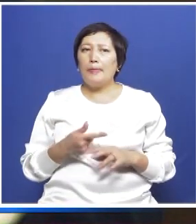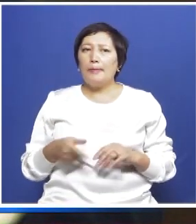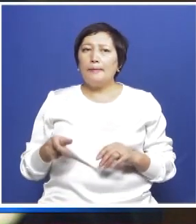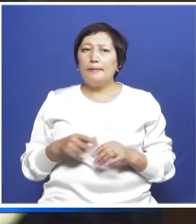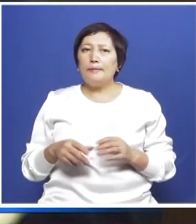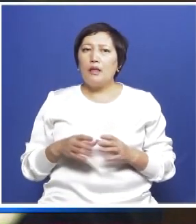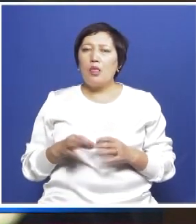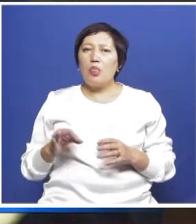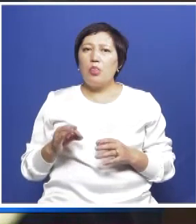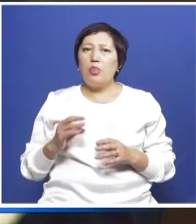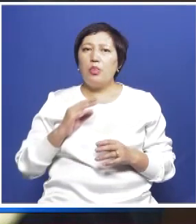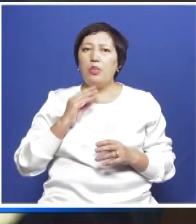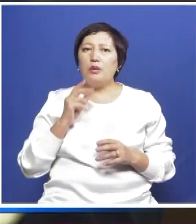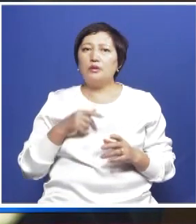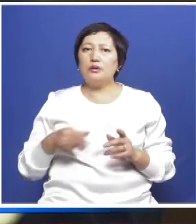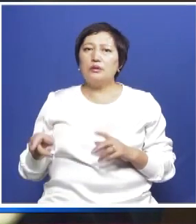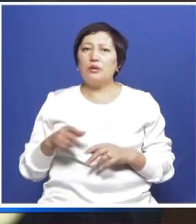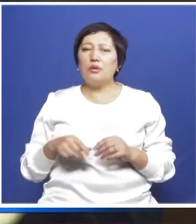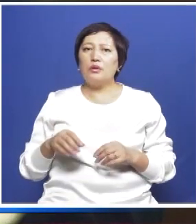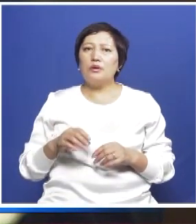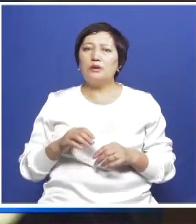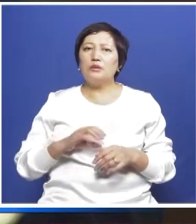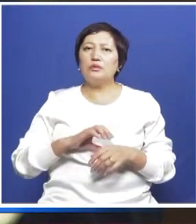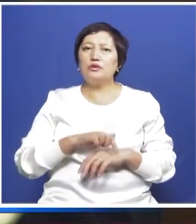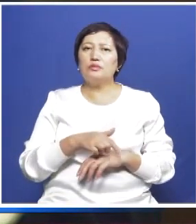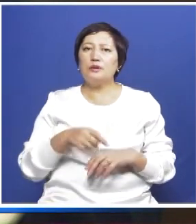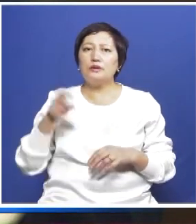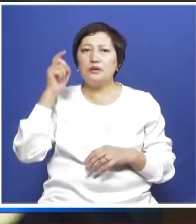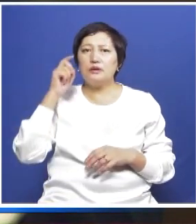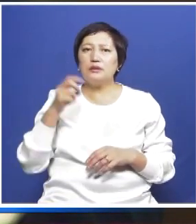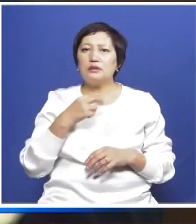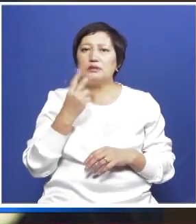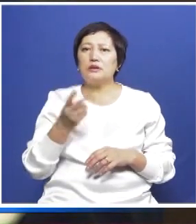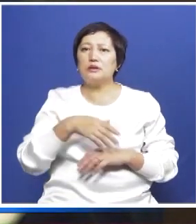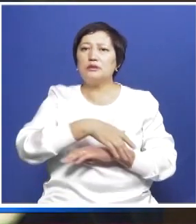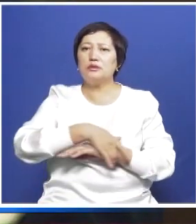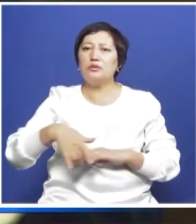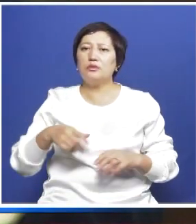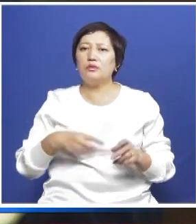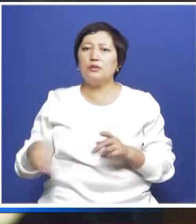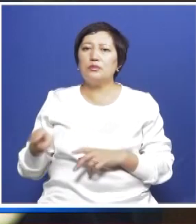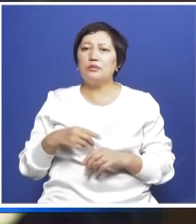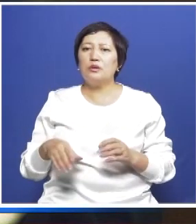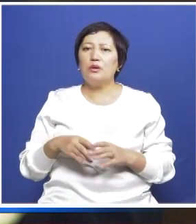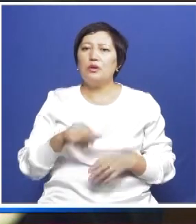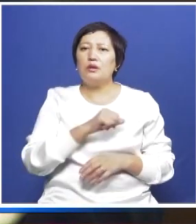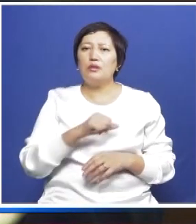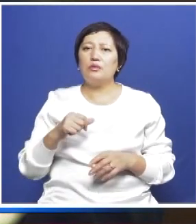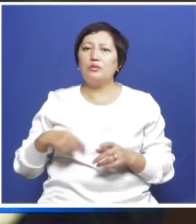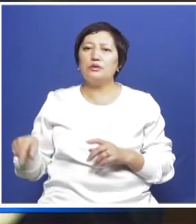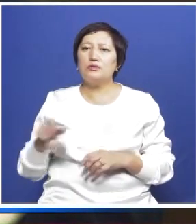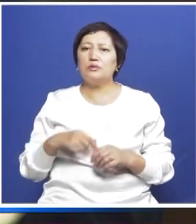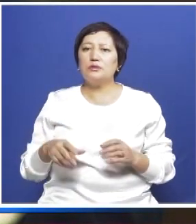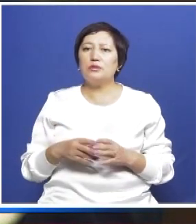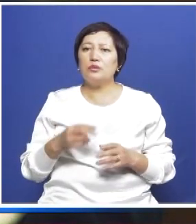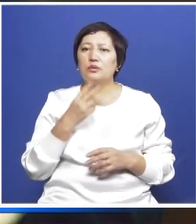Жаңа түсірілімде Қазақстан мен Өзбекстанның шекарасын көруге болады. Онда өзіңіз көріп